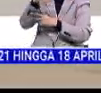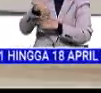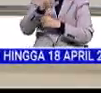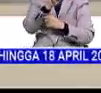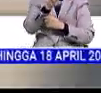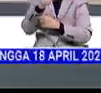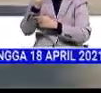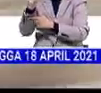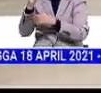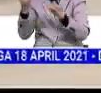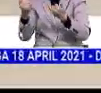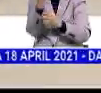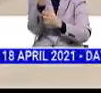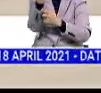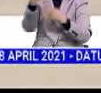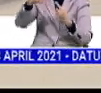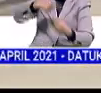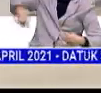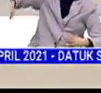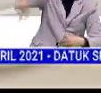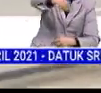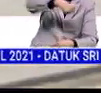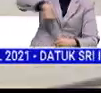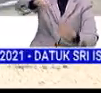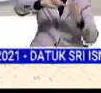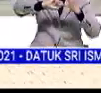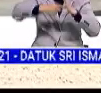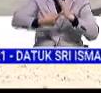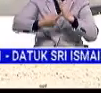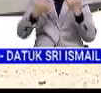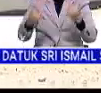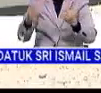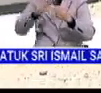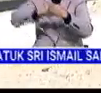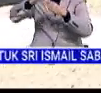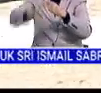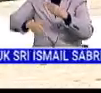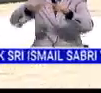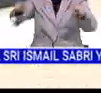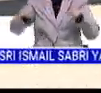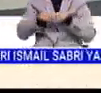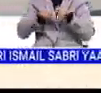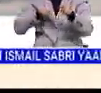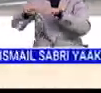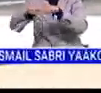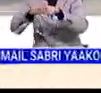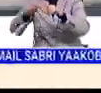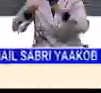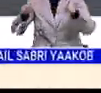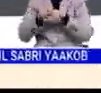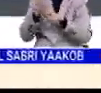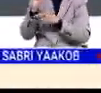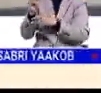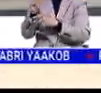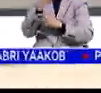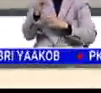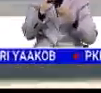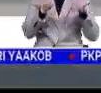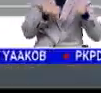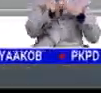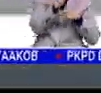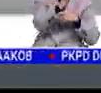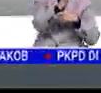CP150 akhir sebanyak 11 pusingan itu dimulakan. Azroy menamatkan perlumbaan di tempat kedua, manakala tempat ketiga menjadi milik